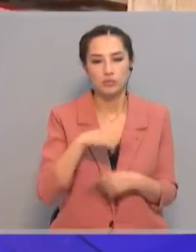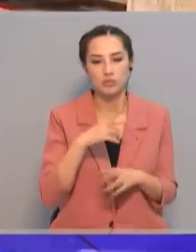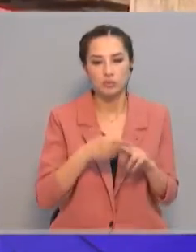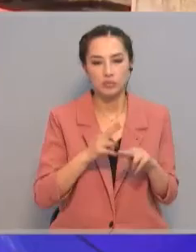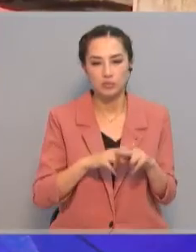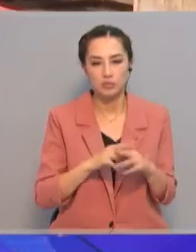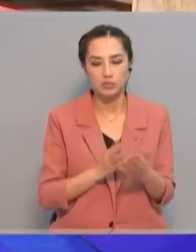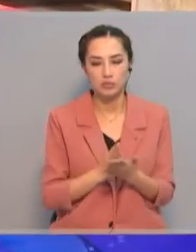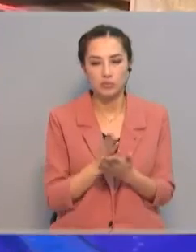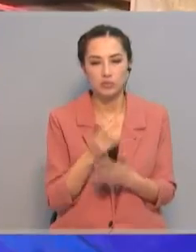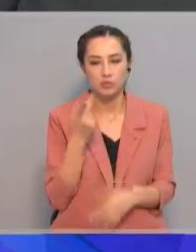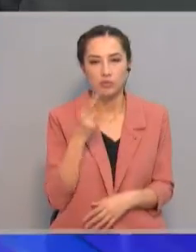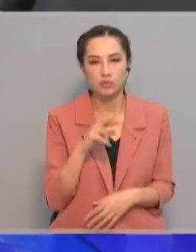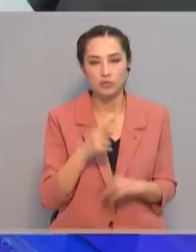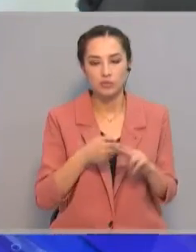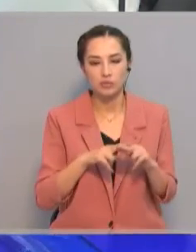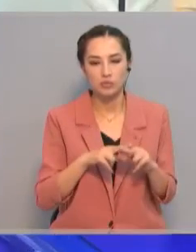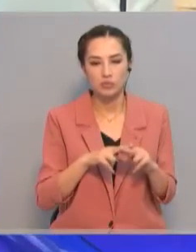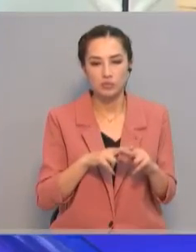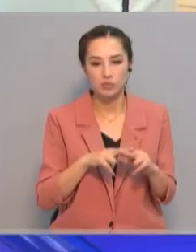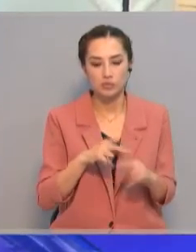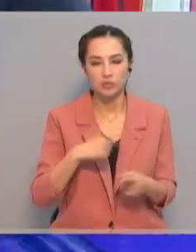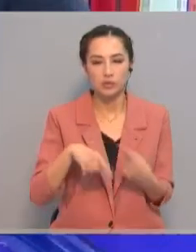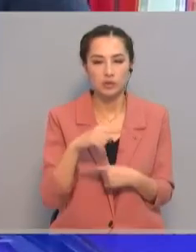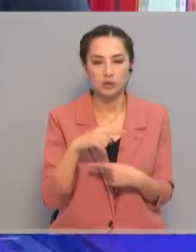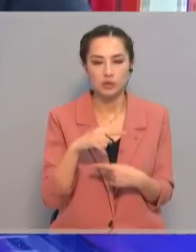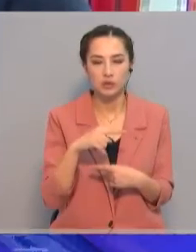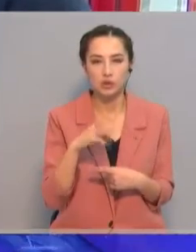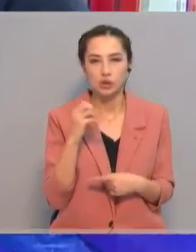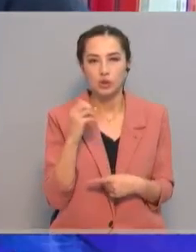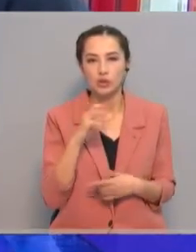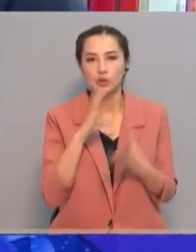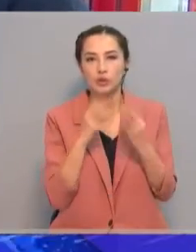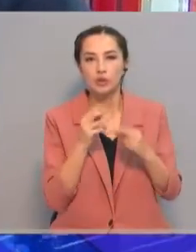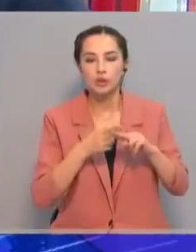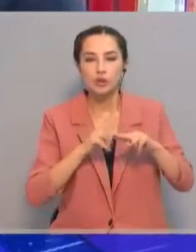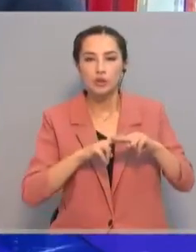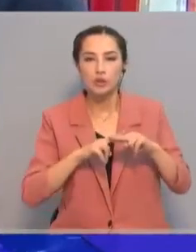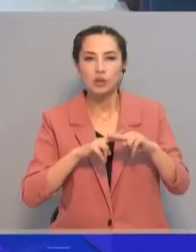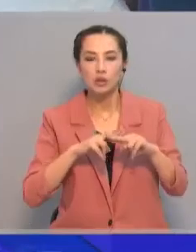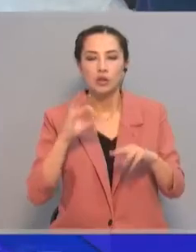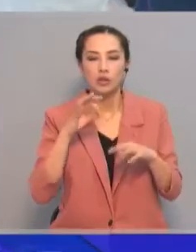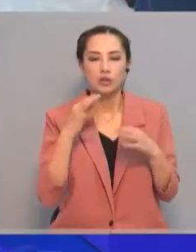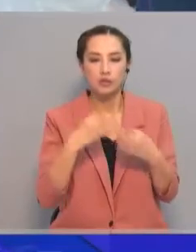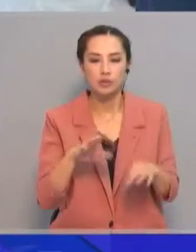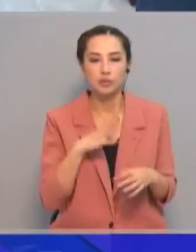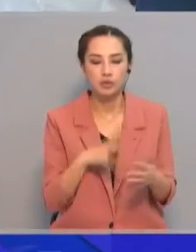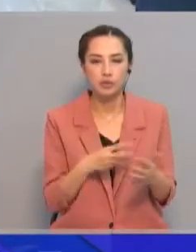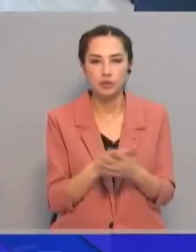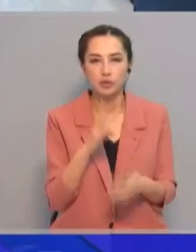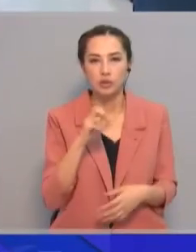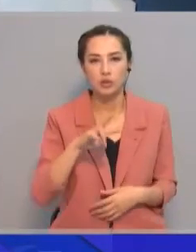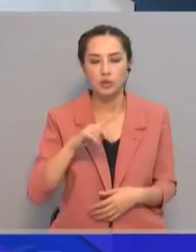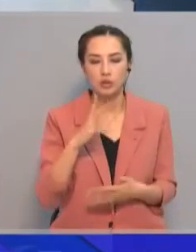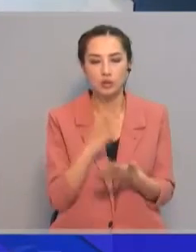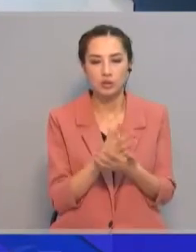меры направлены на дальнейшее упрощение введением бизнеса напомним что индивидуальные предприниматели освобождены от уплаты налогов